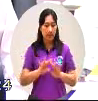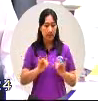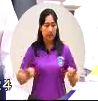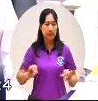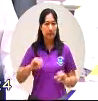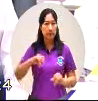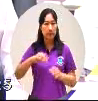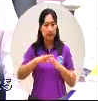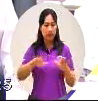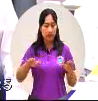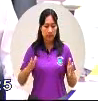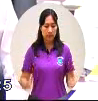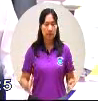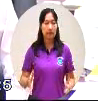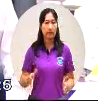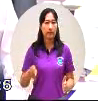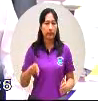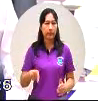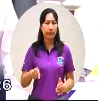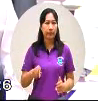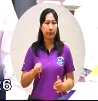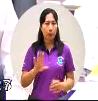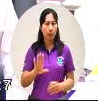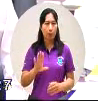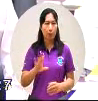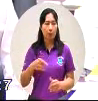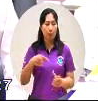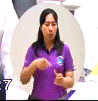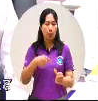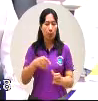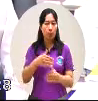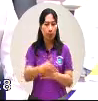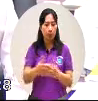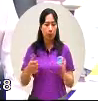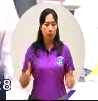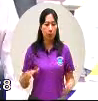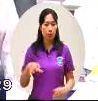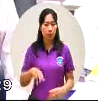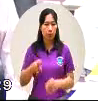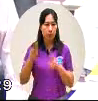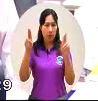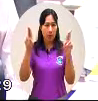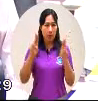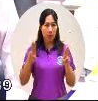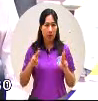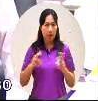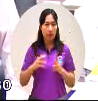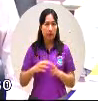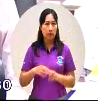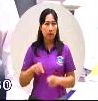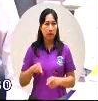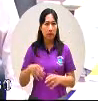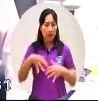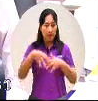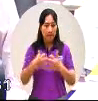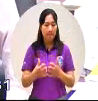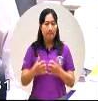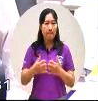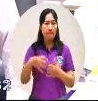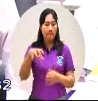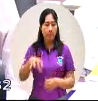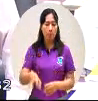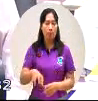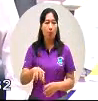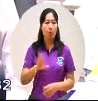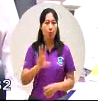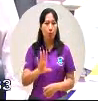台，那么教室里面有电信的一种机房。 那么我想问